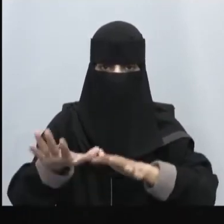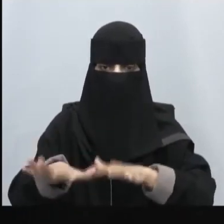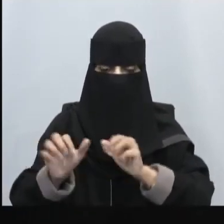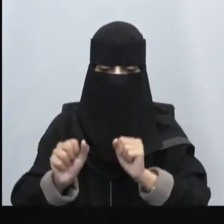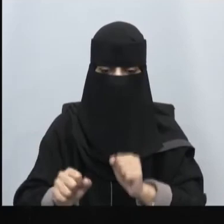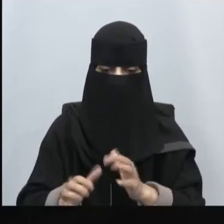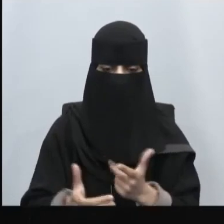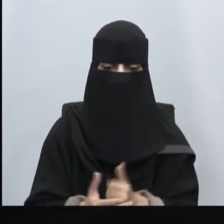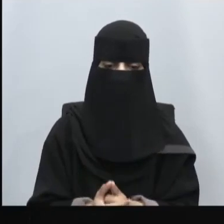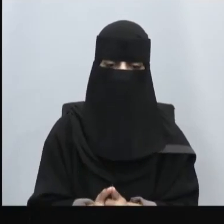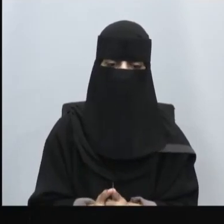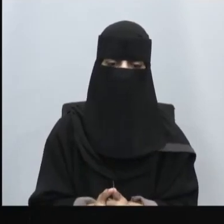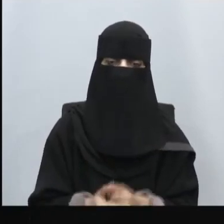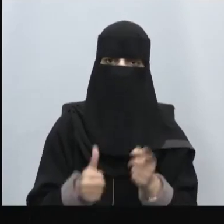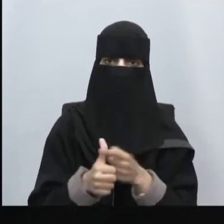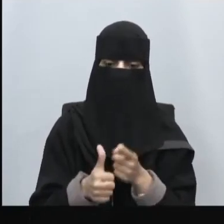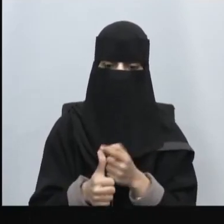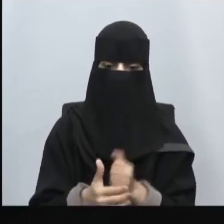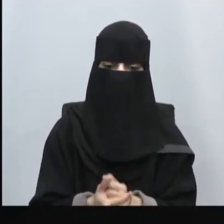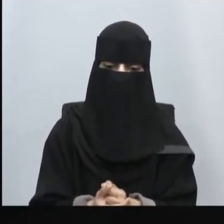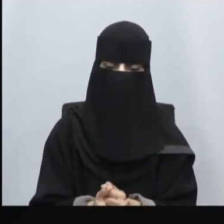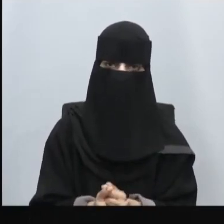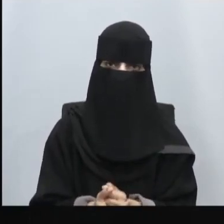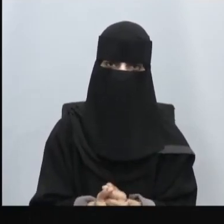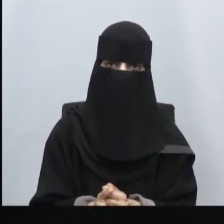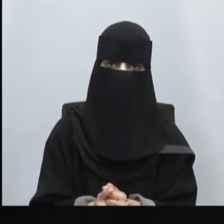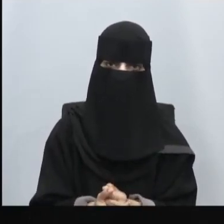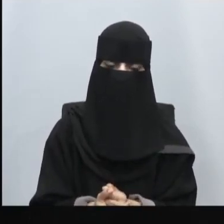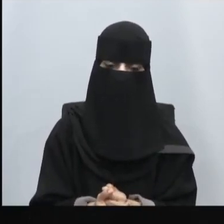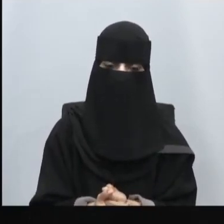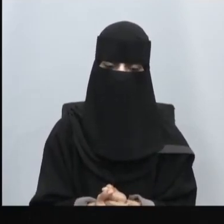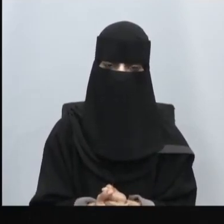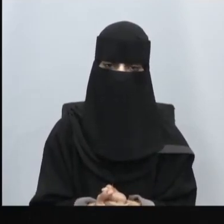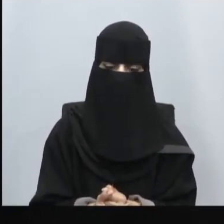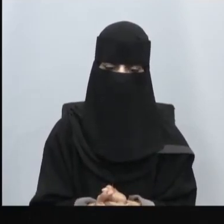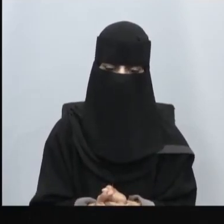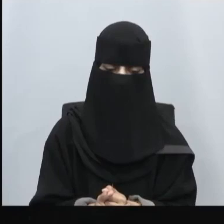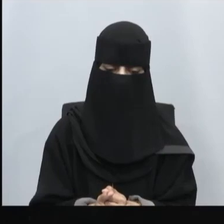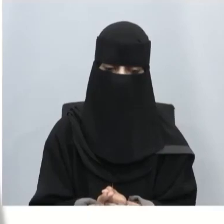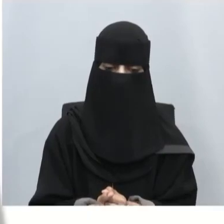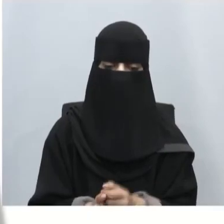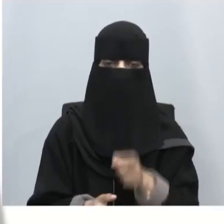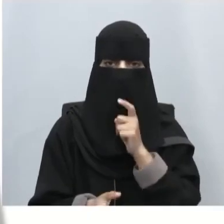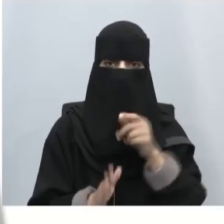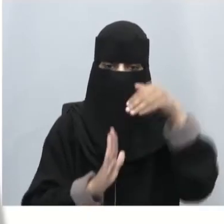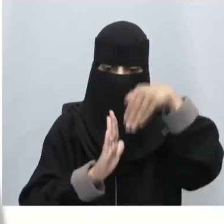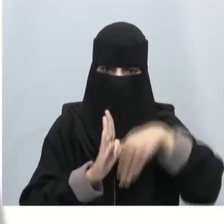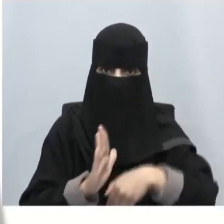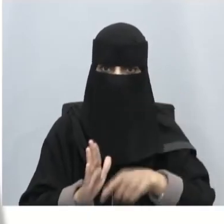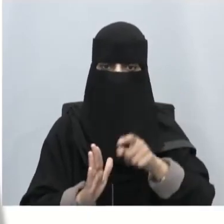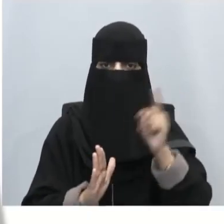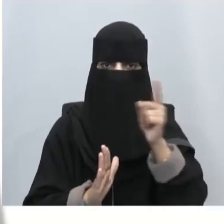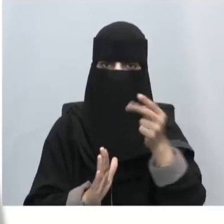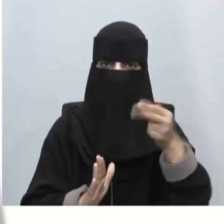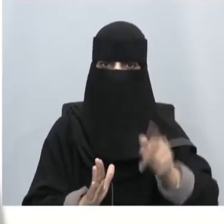ترى اول سبب كما استرجعناه في درسنا لهذا اليوم هو ضعف الدوله العباسيه